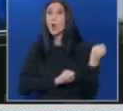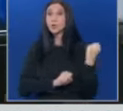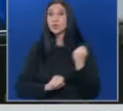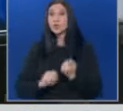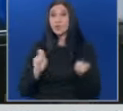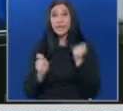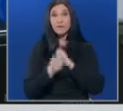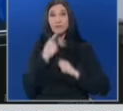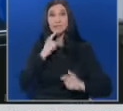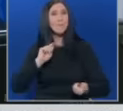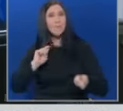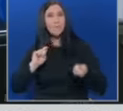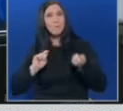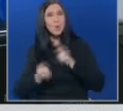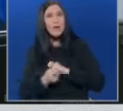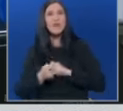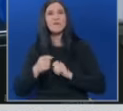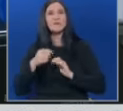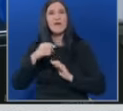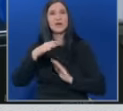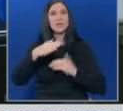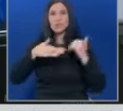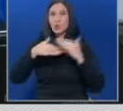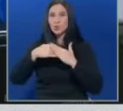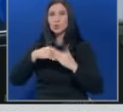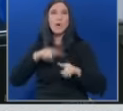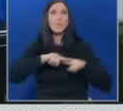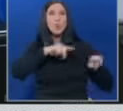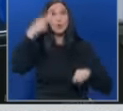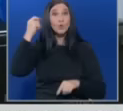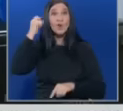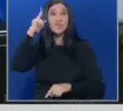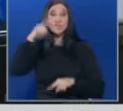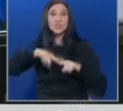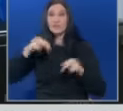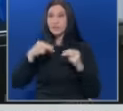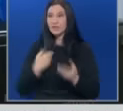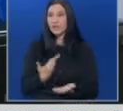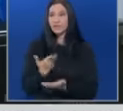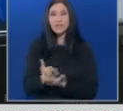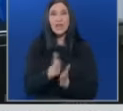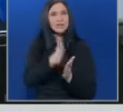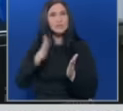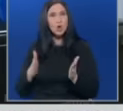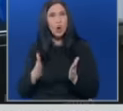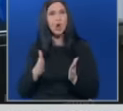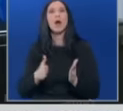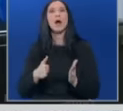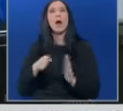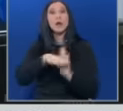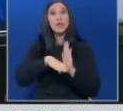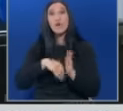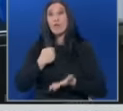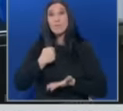конституционна реформа за промени в структурата на прокуратурата и Висшия съдебен съвет. Да внесе срок редовен бюджет до